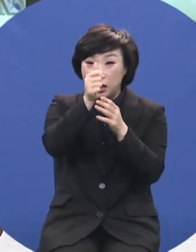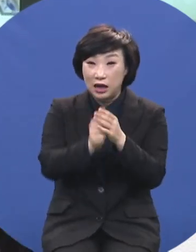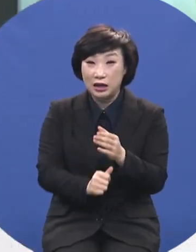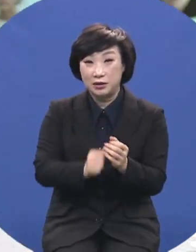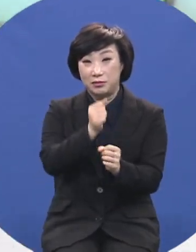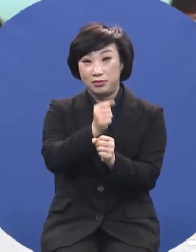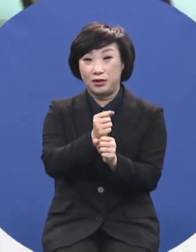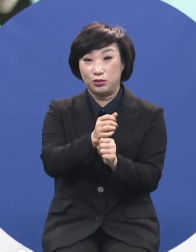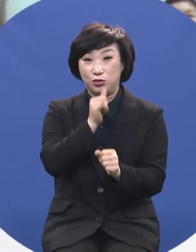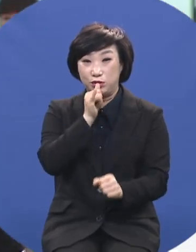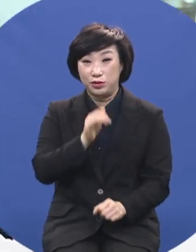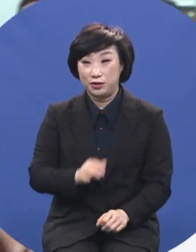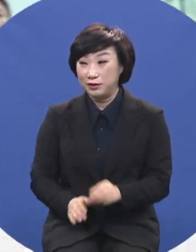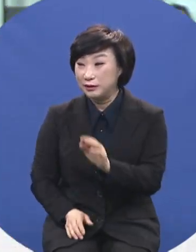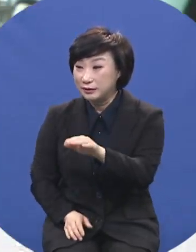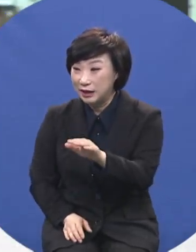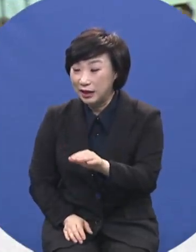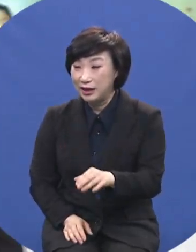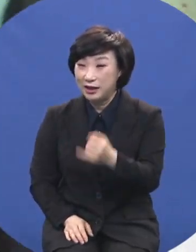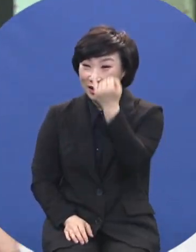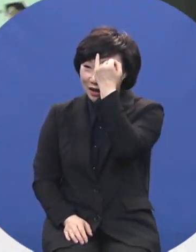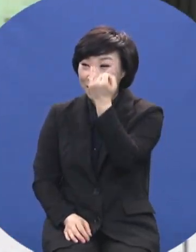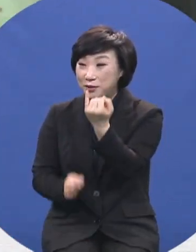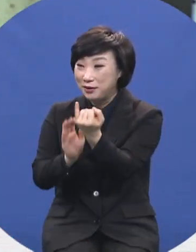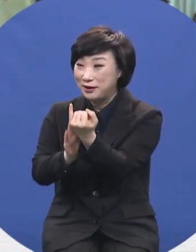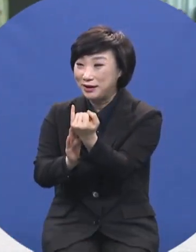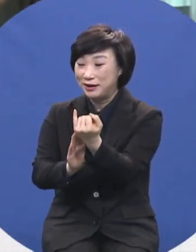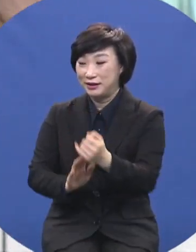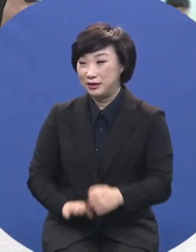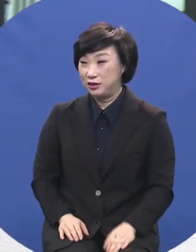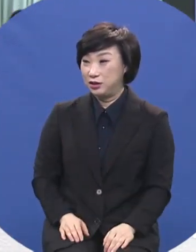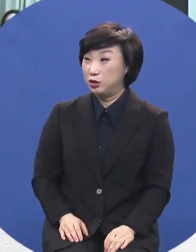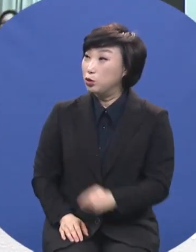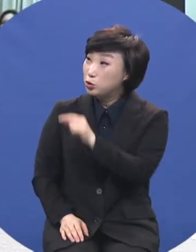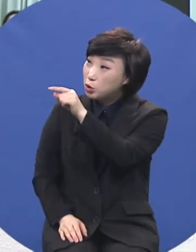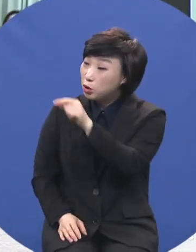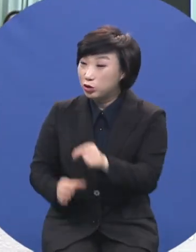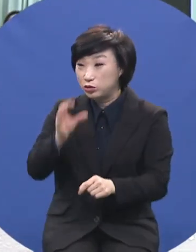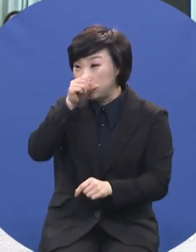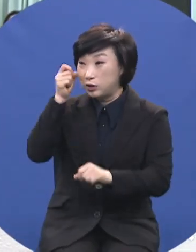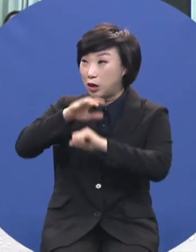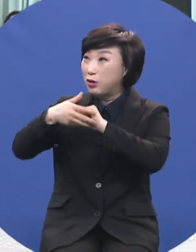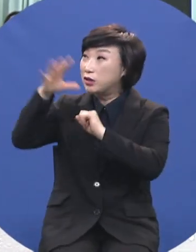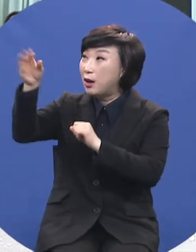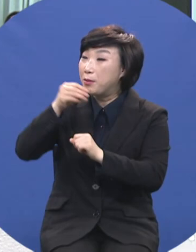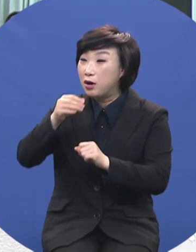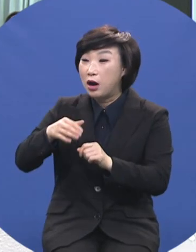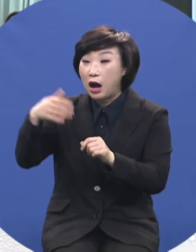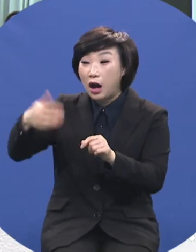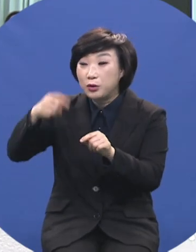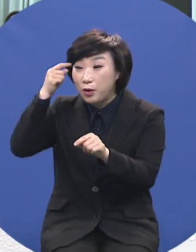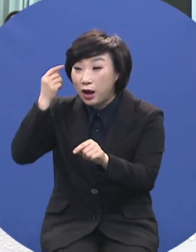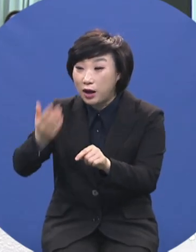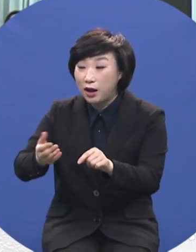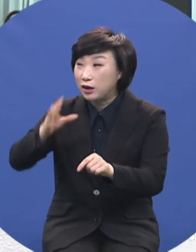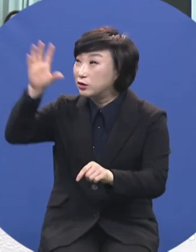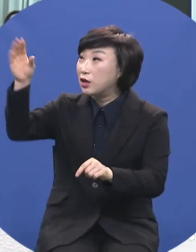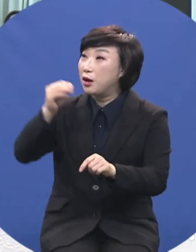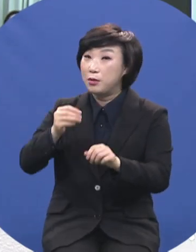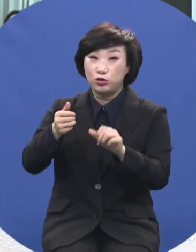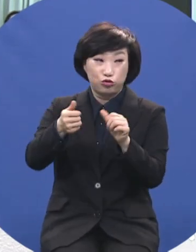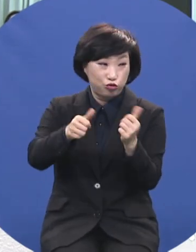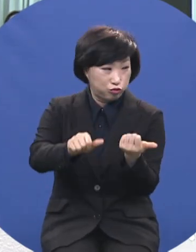시킵니다. 야, 하와야, 왜 안 먹냐? 먹으면 정녕